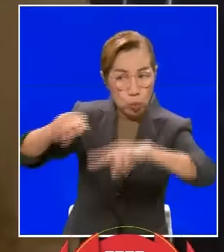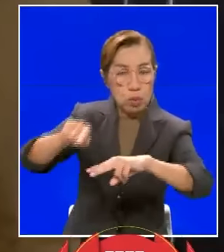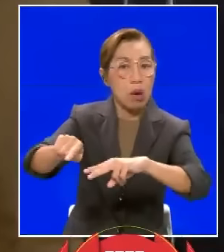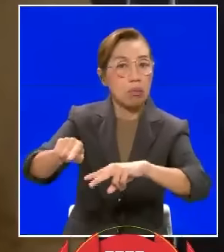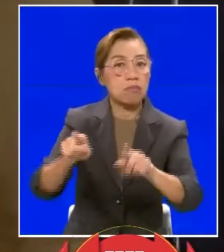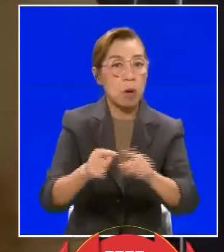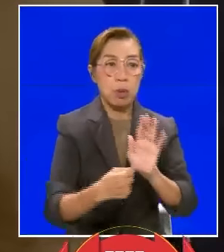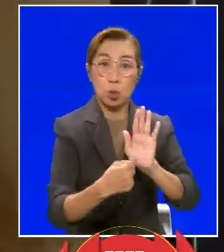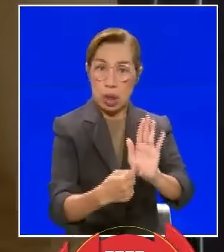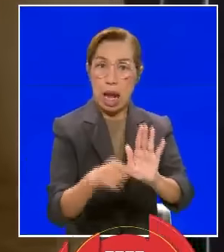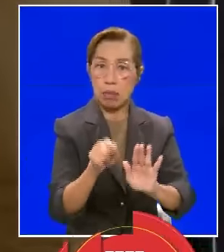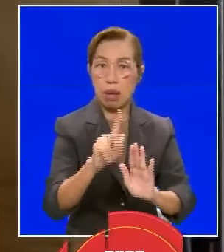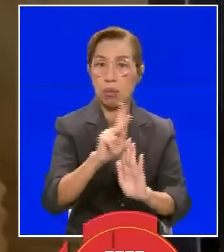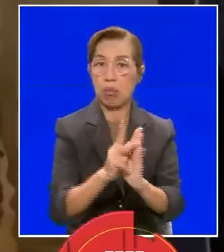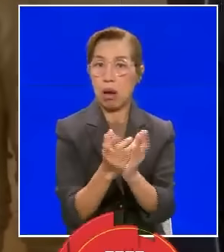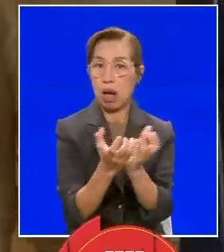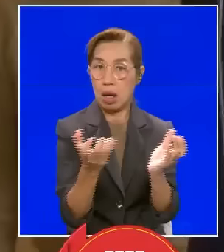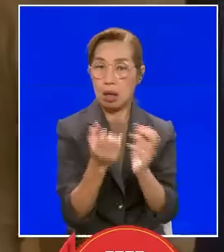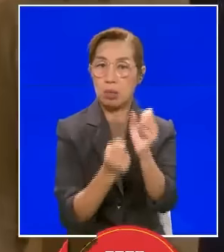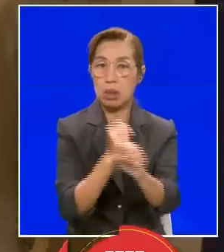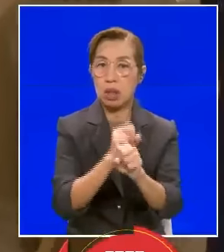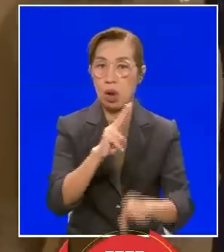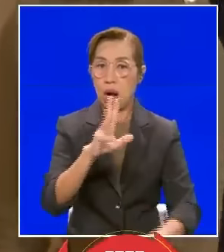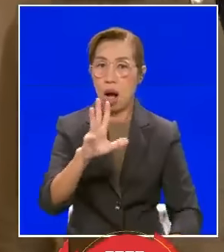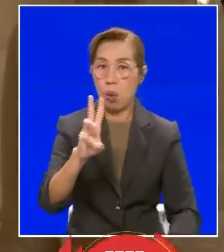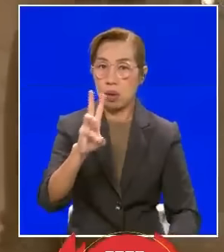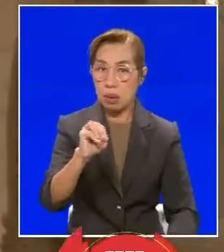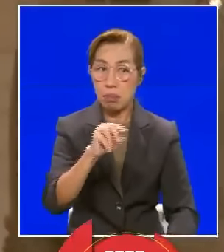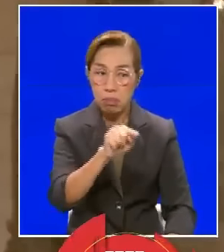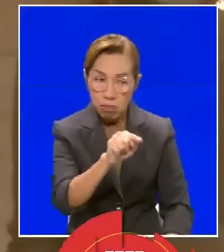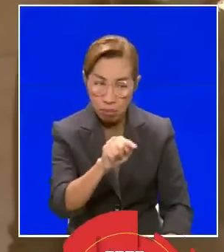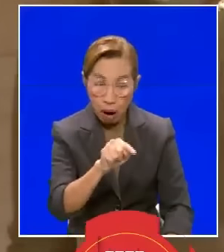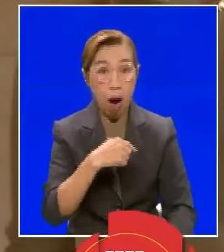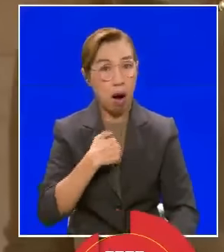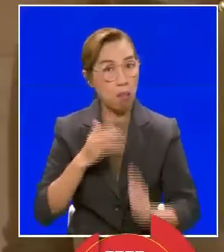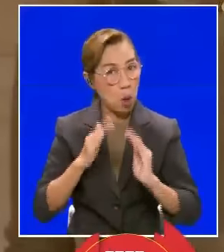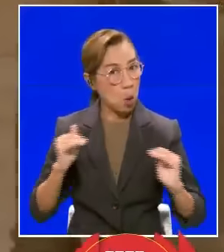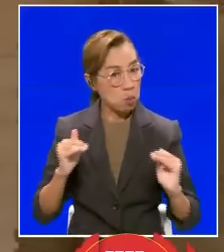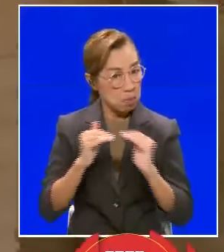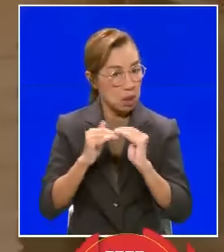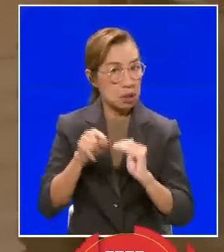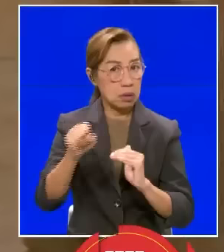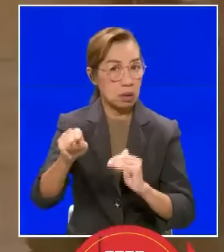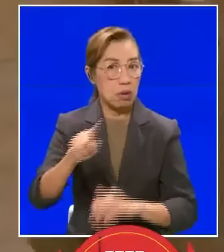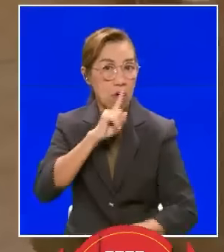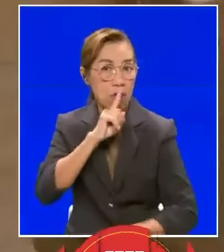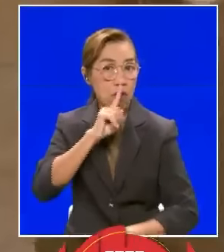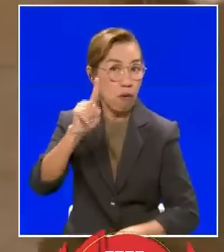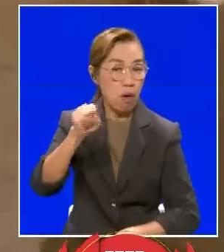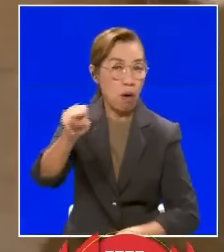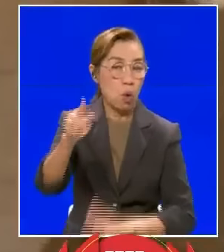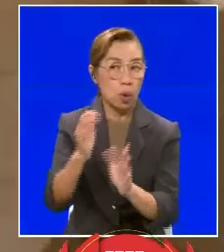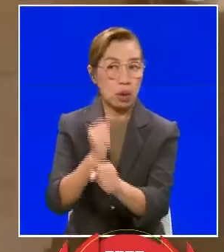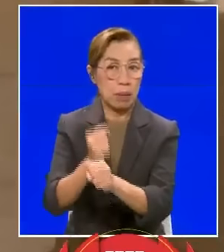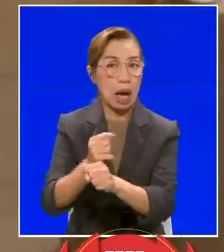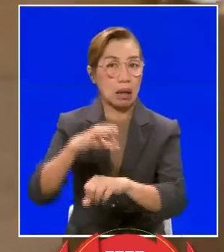างกฎหมายรัฐธรรมนูญปี2560ครั้งแรกที่มีการใช้สิทธิตามรัฐธรรมนูญในการยื่นถอดถอนกล่าวหาเจ้าหน้าที่ของรัฐ